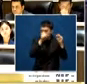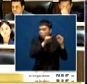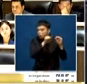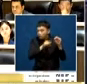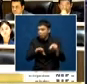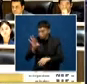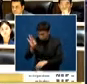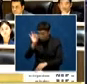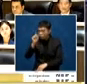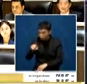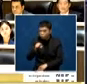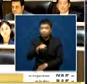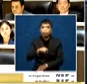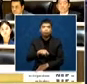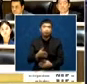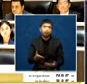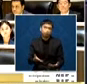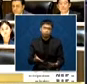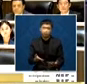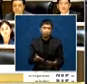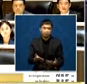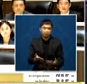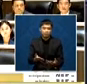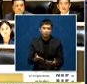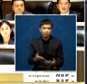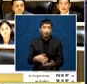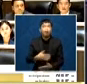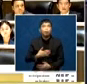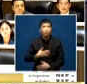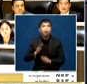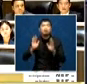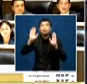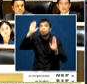ก็คงให้ตัวตึงๆอภิปรายนะ ก็สมกิติศักดิ์ วิปของวุฒิ